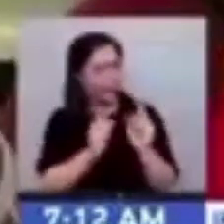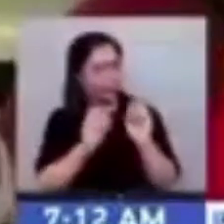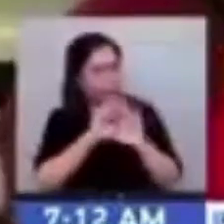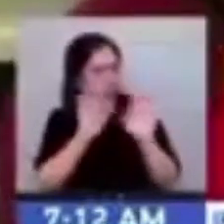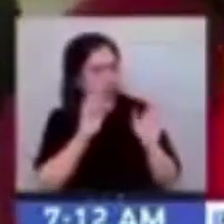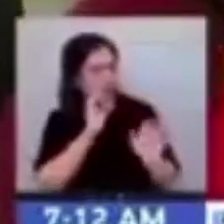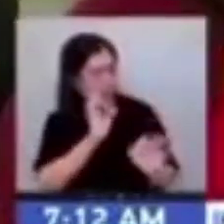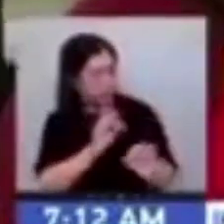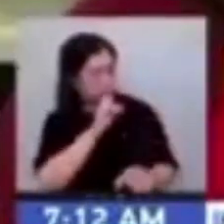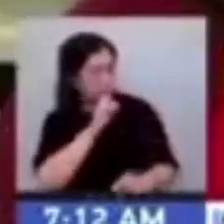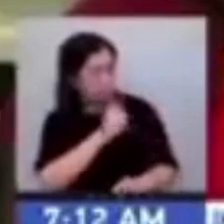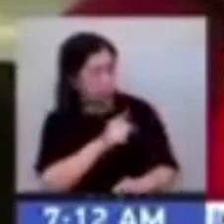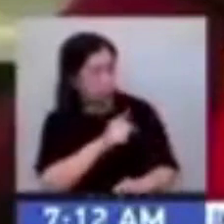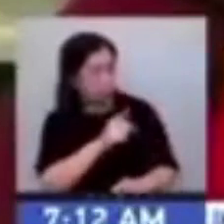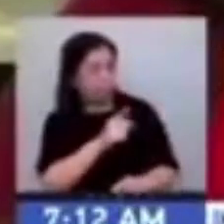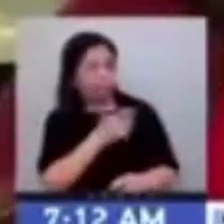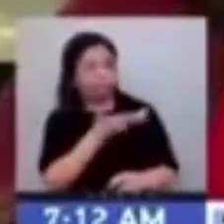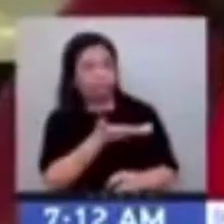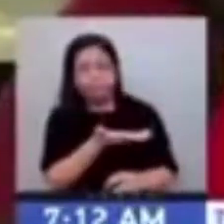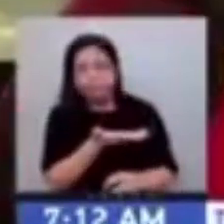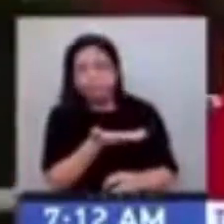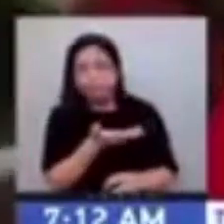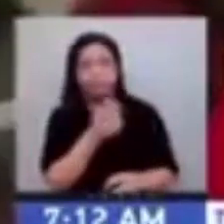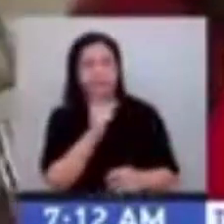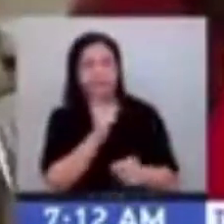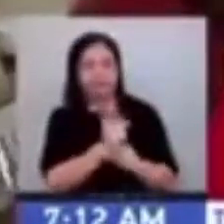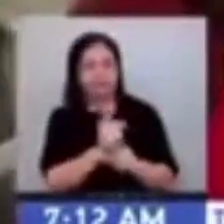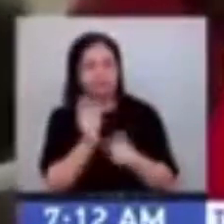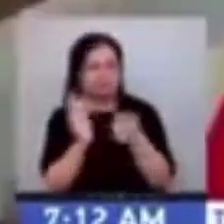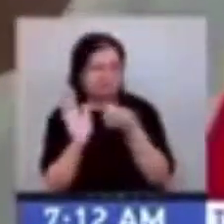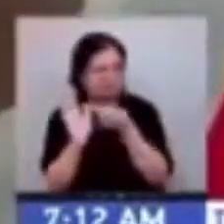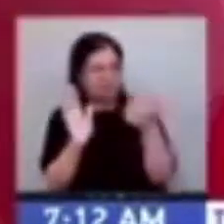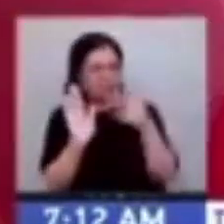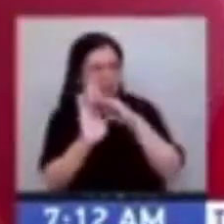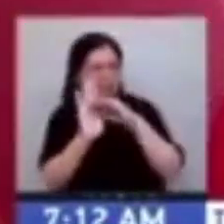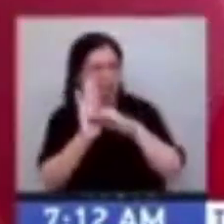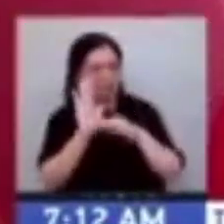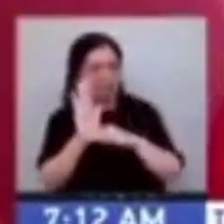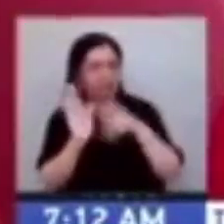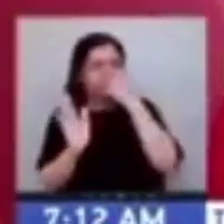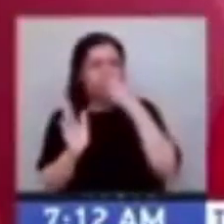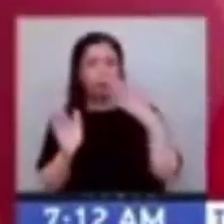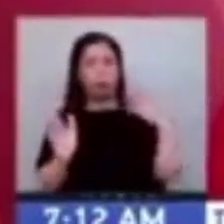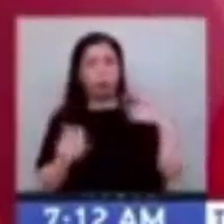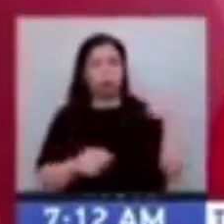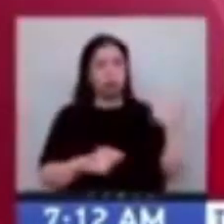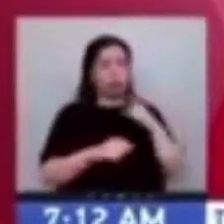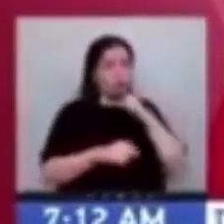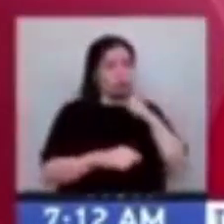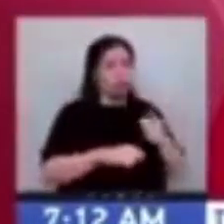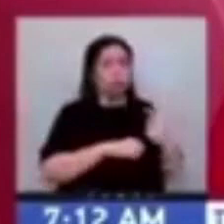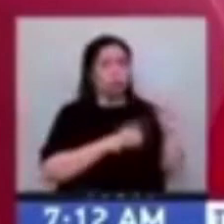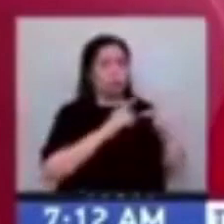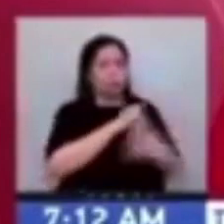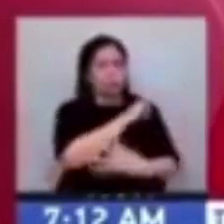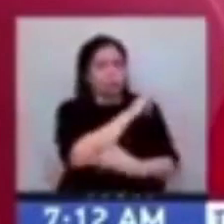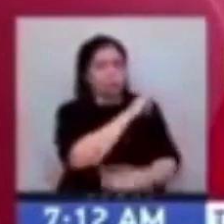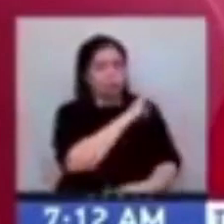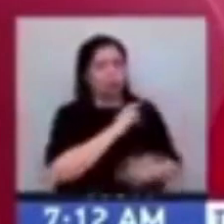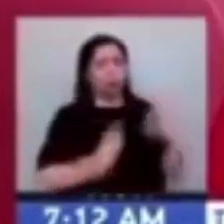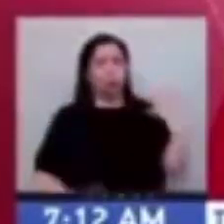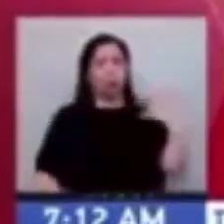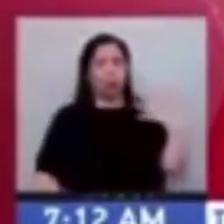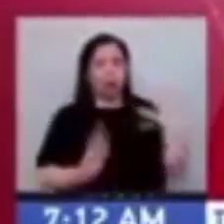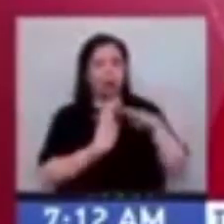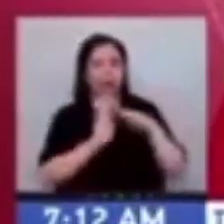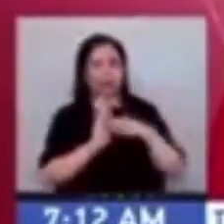ay indeed ay karapat-dapat na mag-exit. Kasi may nag-iintay din po na mga kababayan natin nasa waiting list na gusto rin